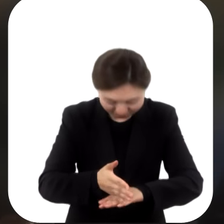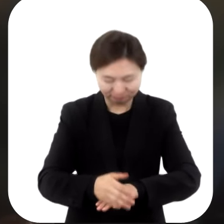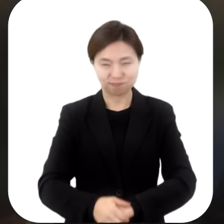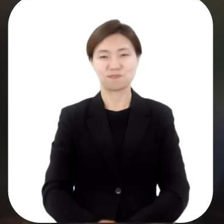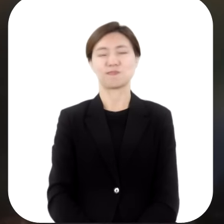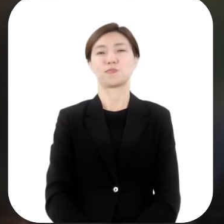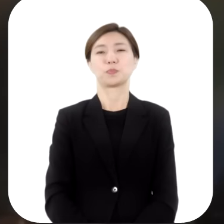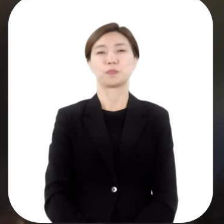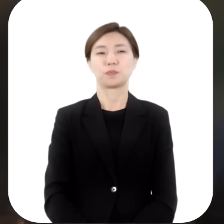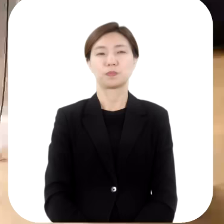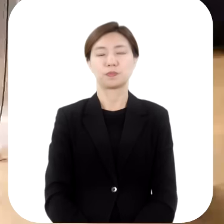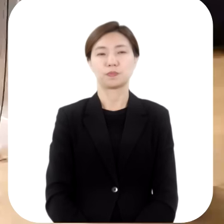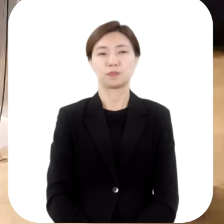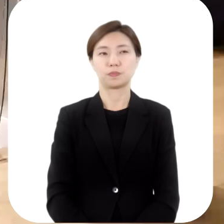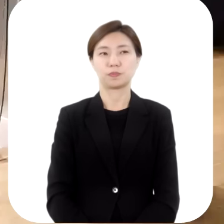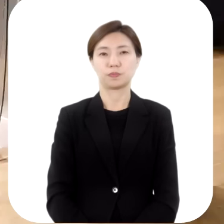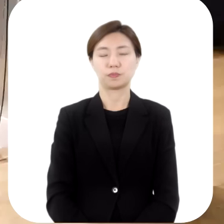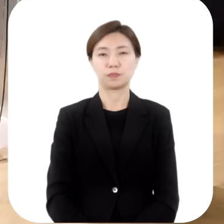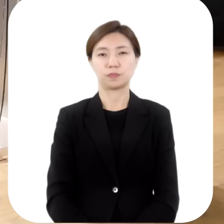네.